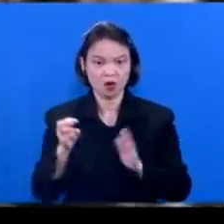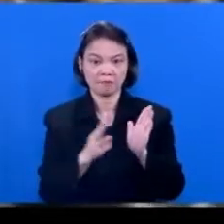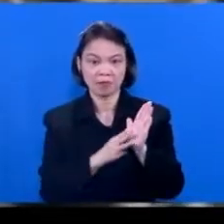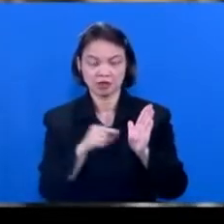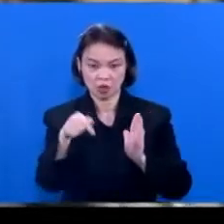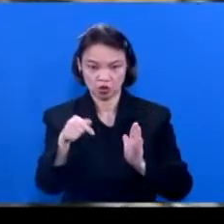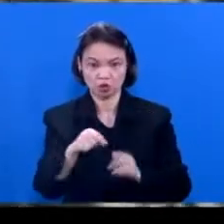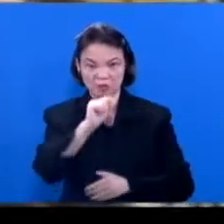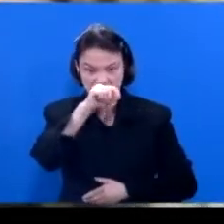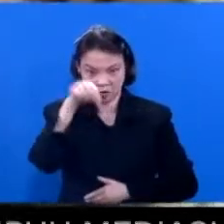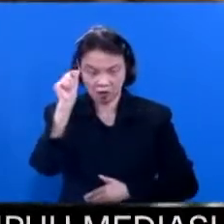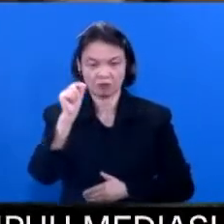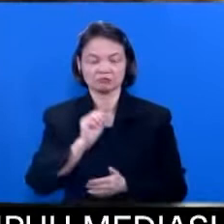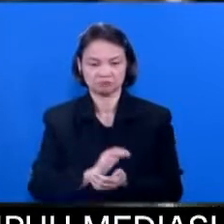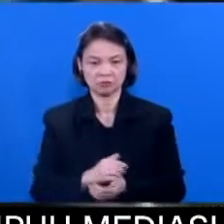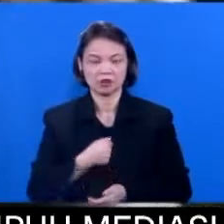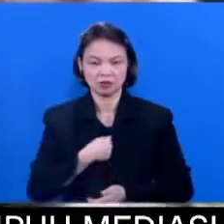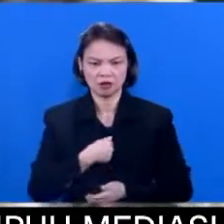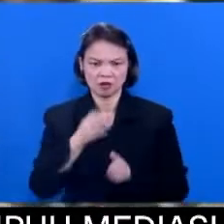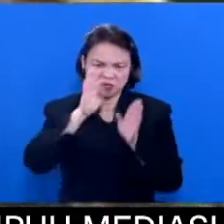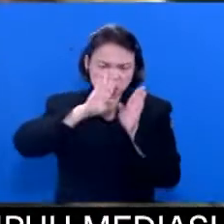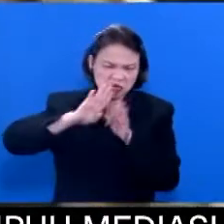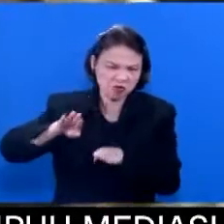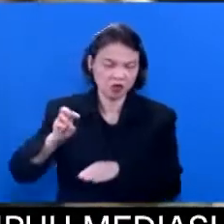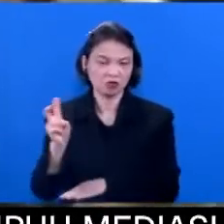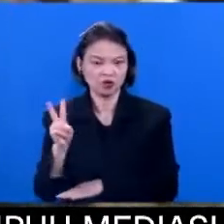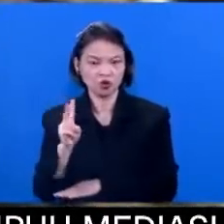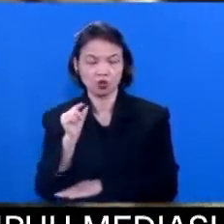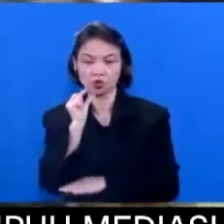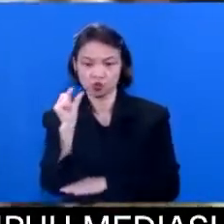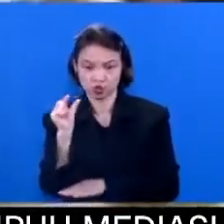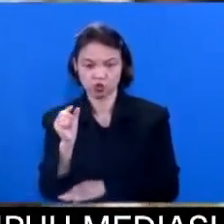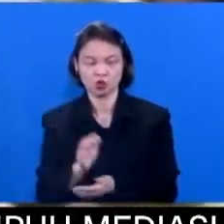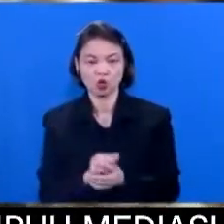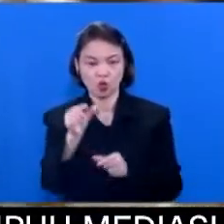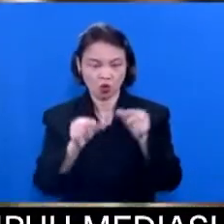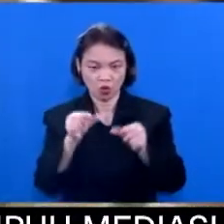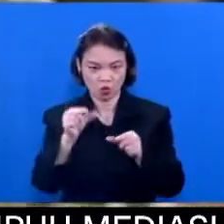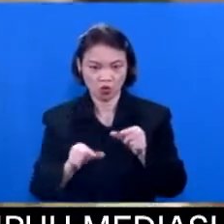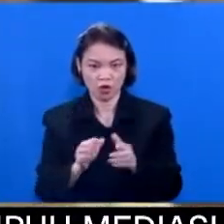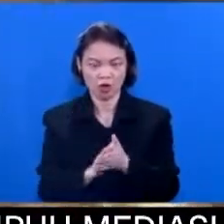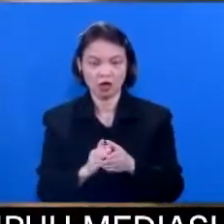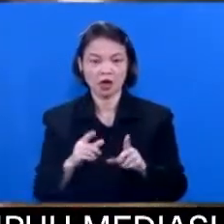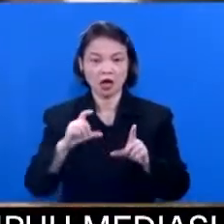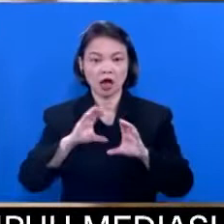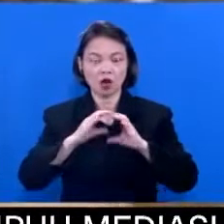tersebut benar adanya. Namun ia berdali, video tersebut hanya untuk kalangan internal DPRD Kabupaten Bungo.